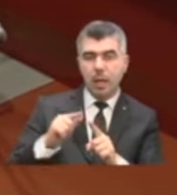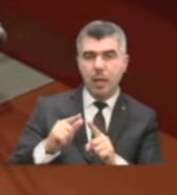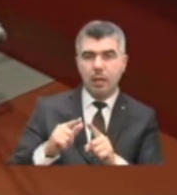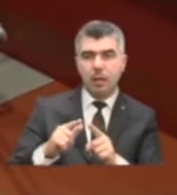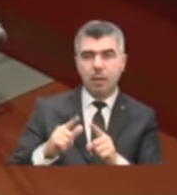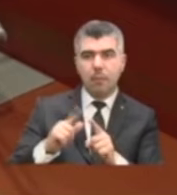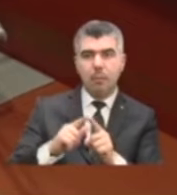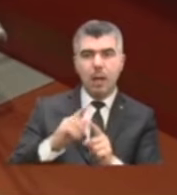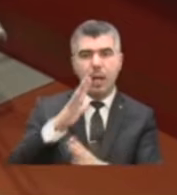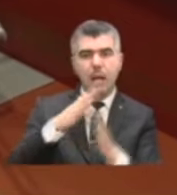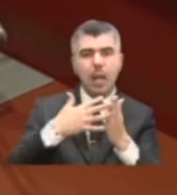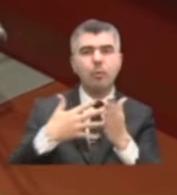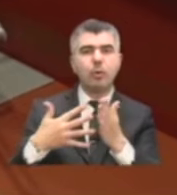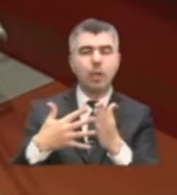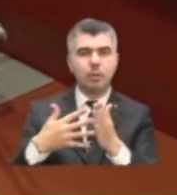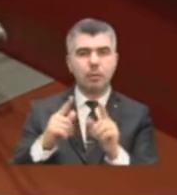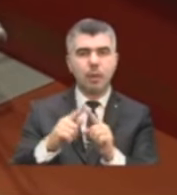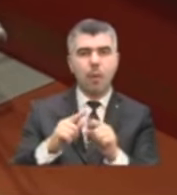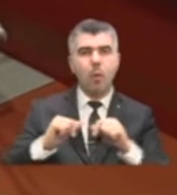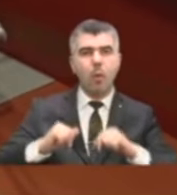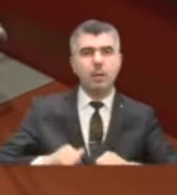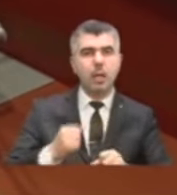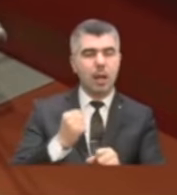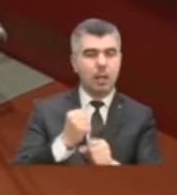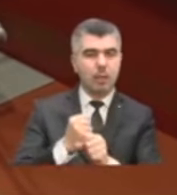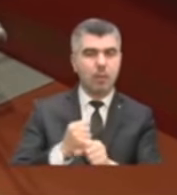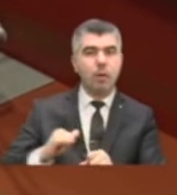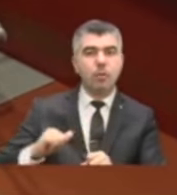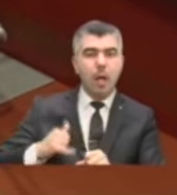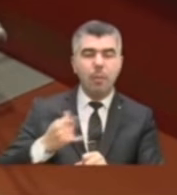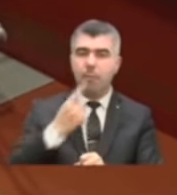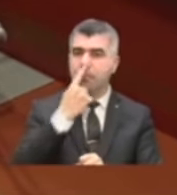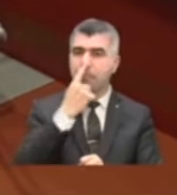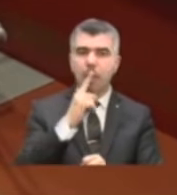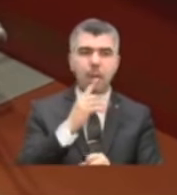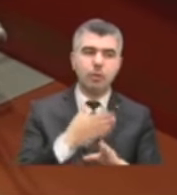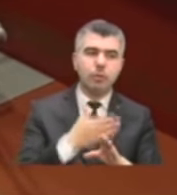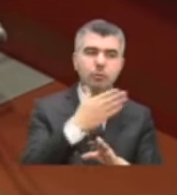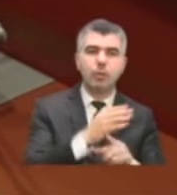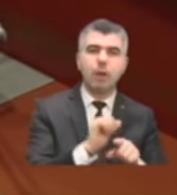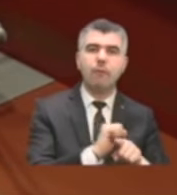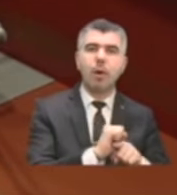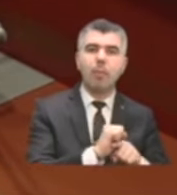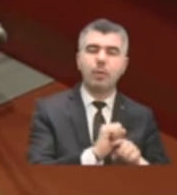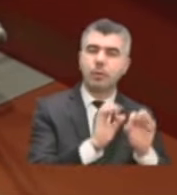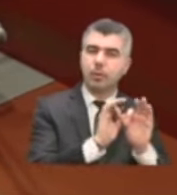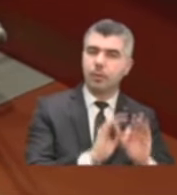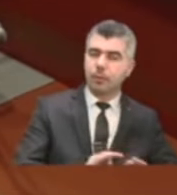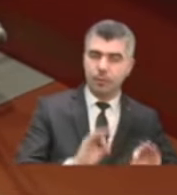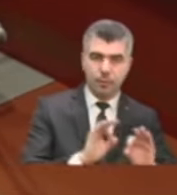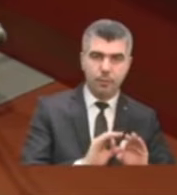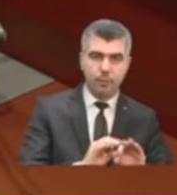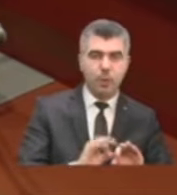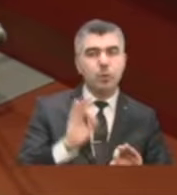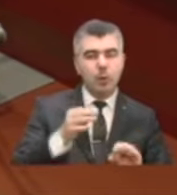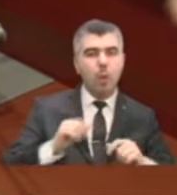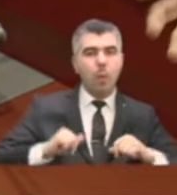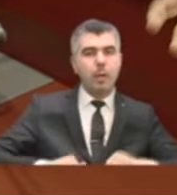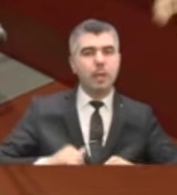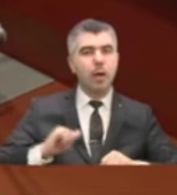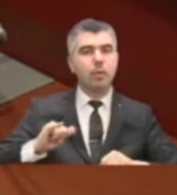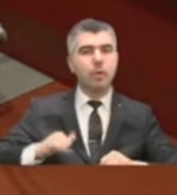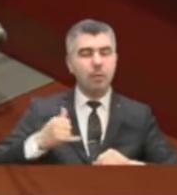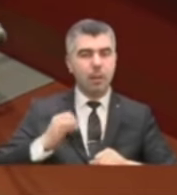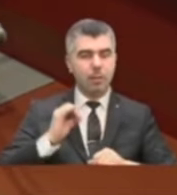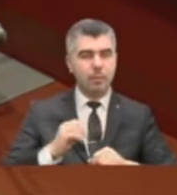الوزاره، واتفق معك سيد النائب، بعض المرات الشباب ما كيبغيش يمشي للتكوين المهني، لهذا اعتبرنا ان وزاره الشباب يمكن يكون عندها امكانيات باش